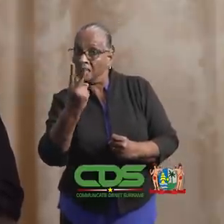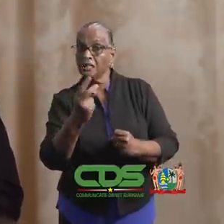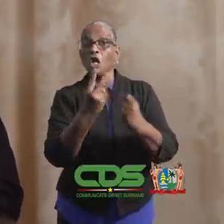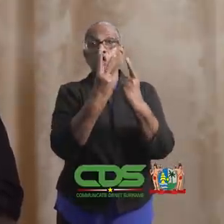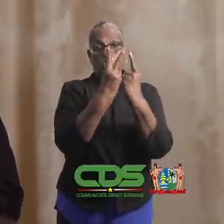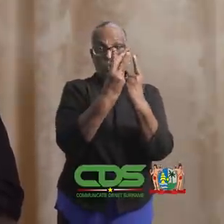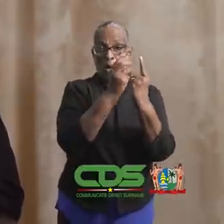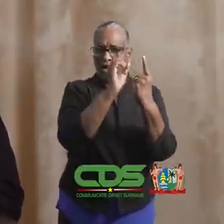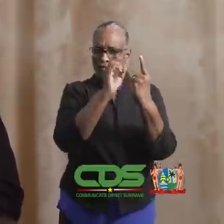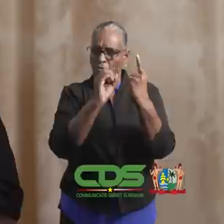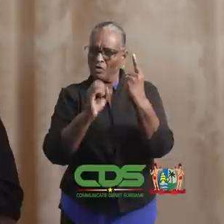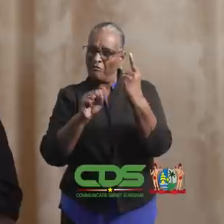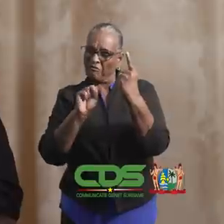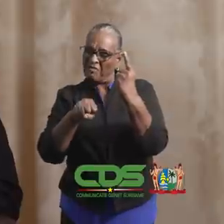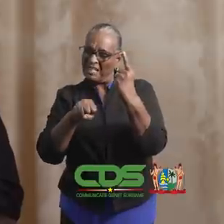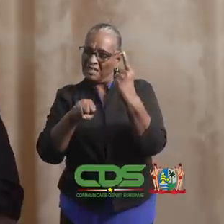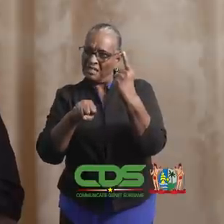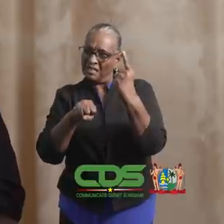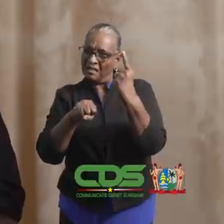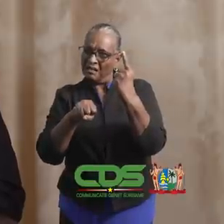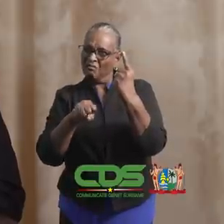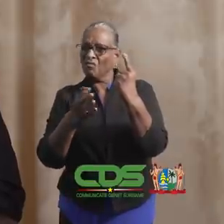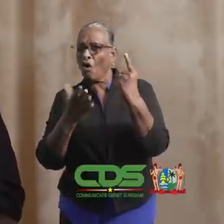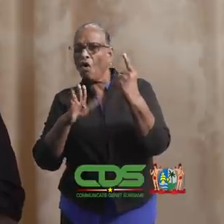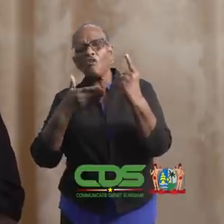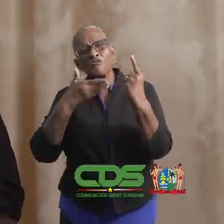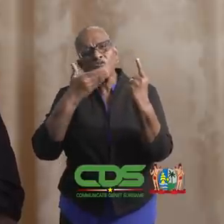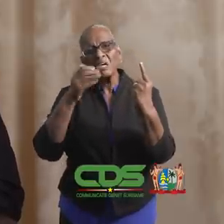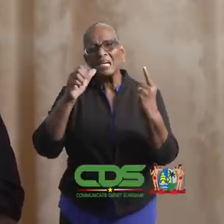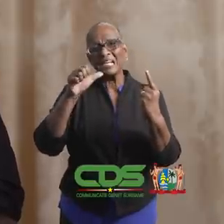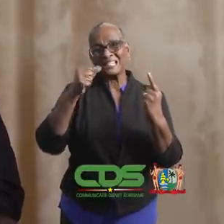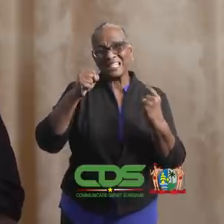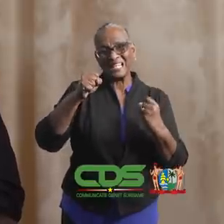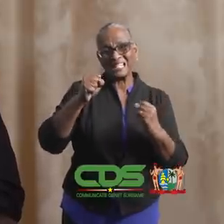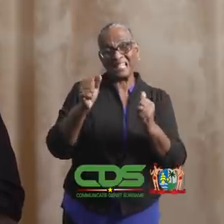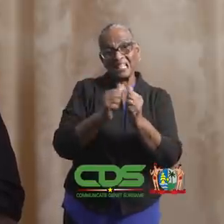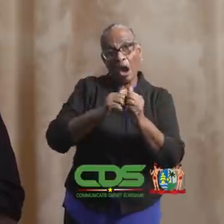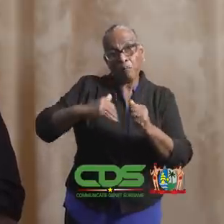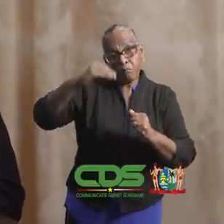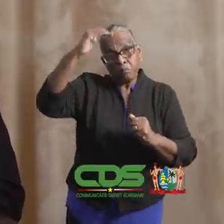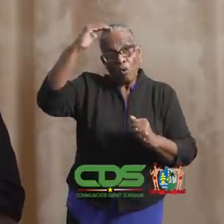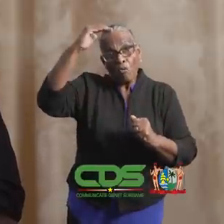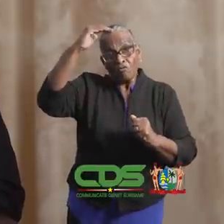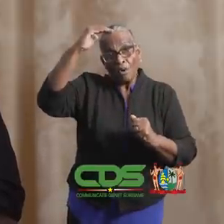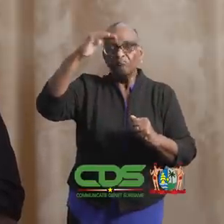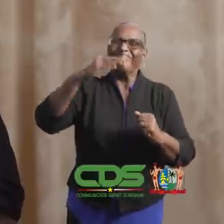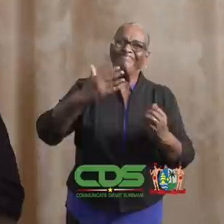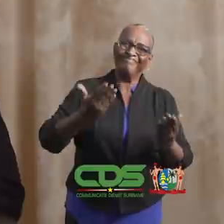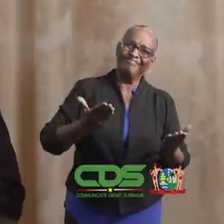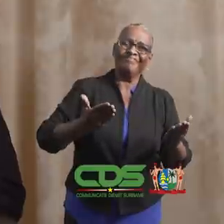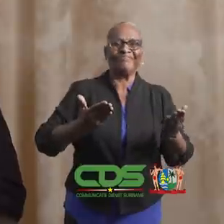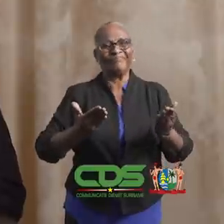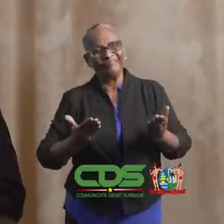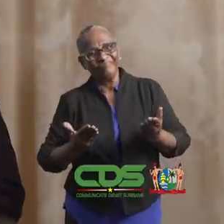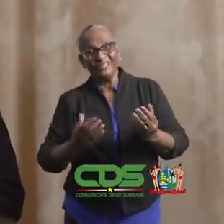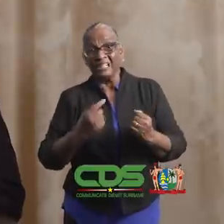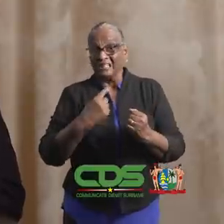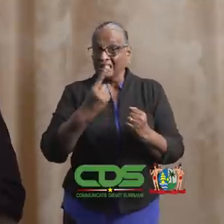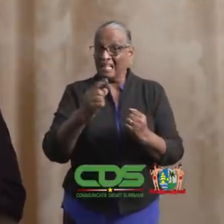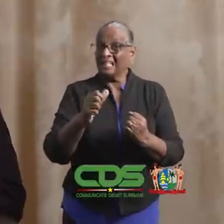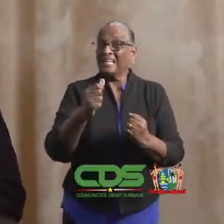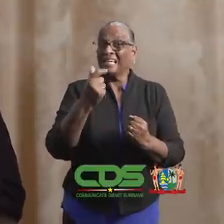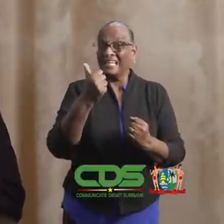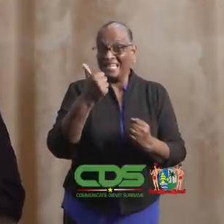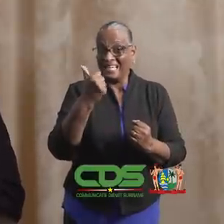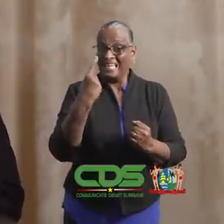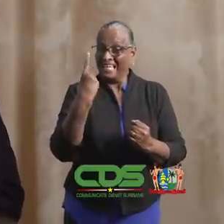12% van de bevestigde gevallen had de leeftijd van boven 60 jaar. Aan de andere kant zien we dat